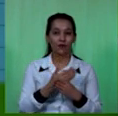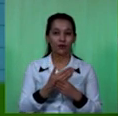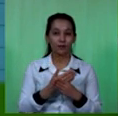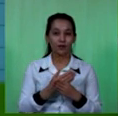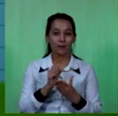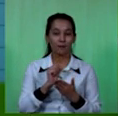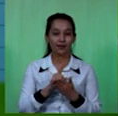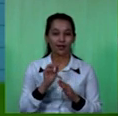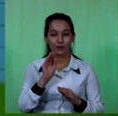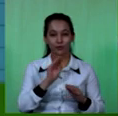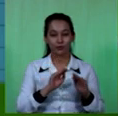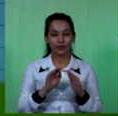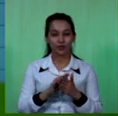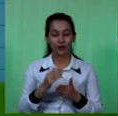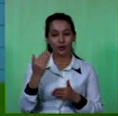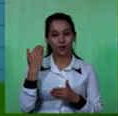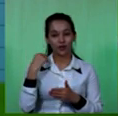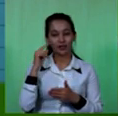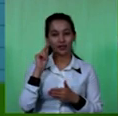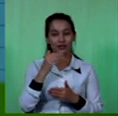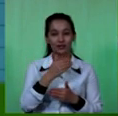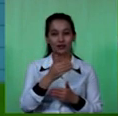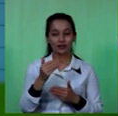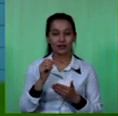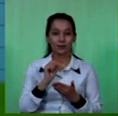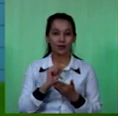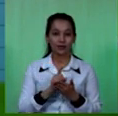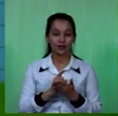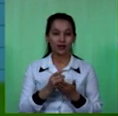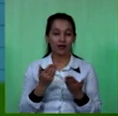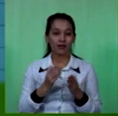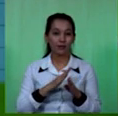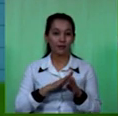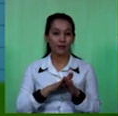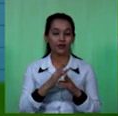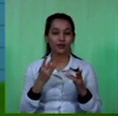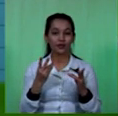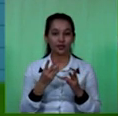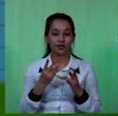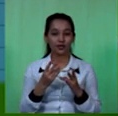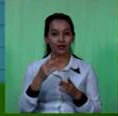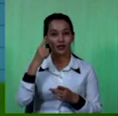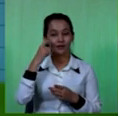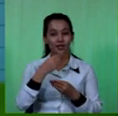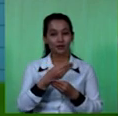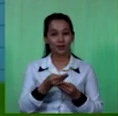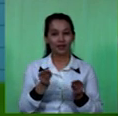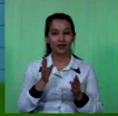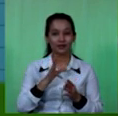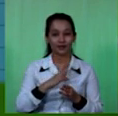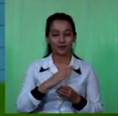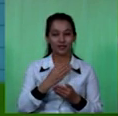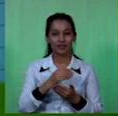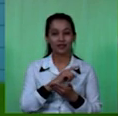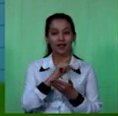masala tuzing. Men avvalgi darsimizda ushbu masalani qanday bajarish kerakligi haqida tushunchalar bergan edim. Siz